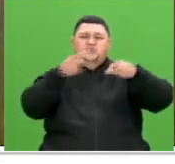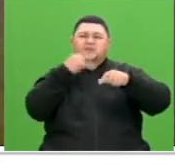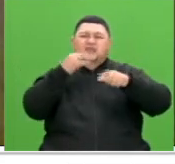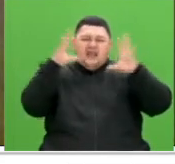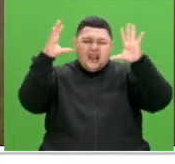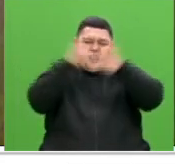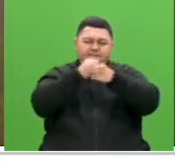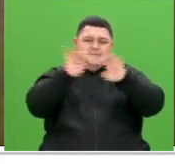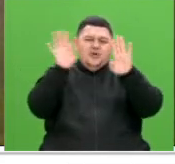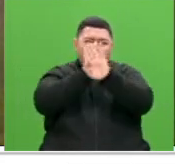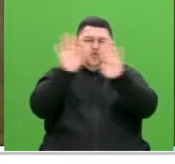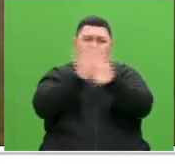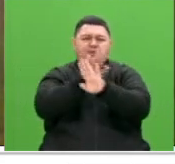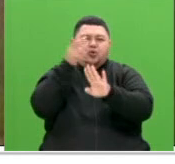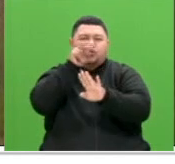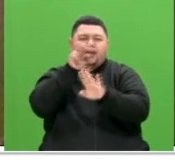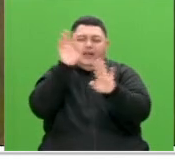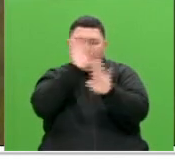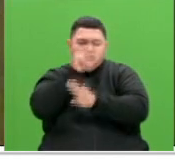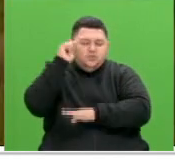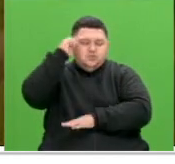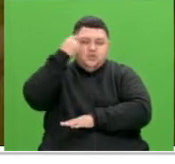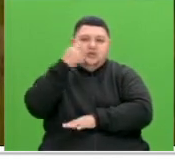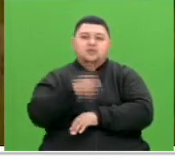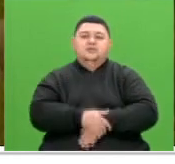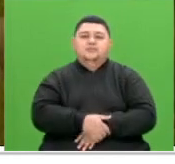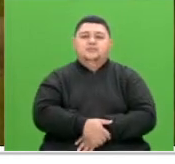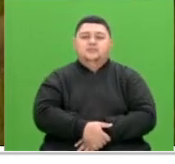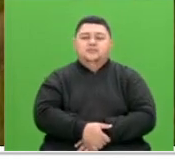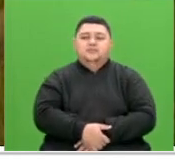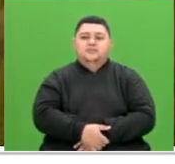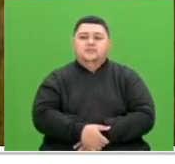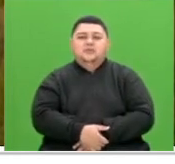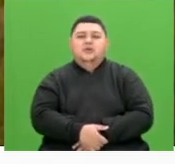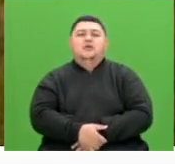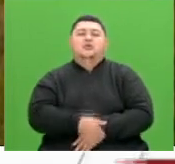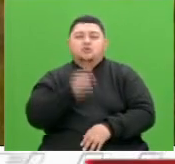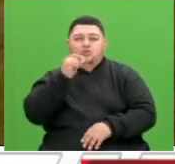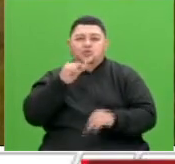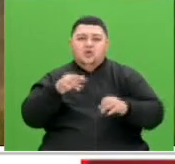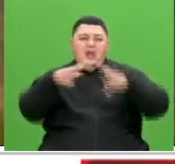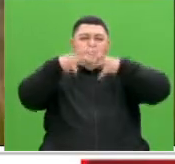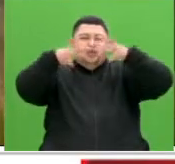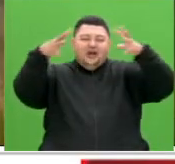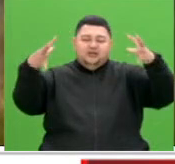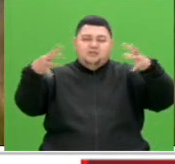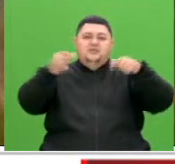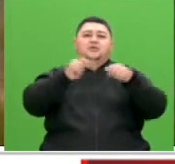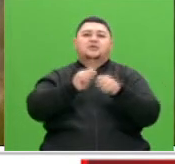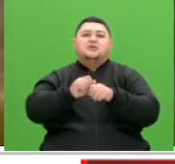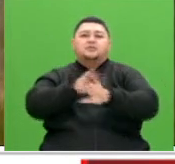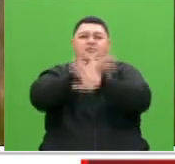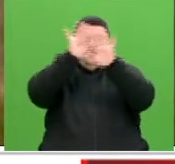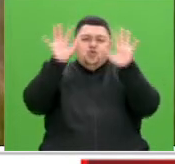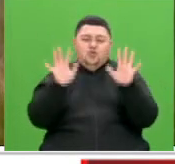di kota Palembang saja. Beberapa hari ini hingga sudah nyaris satu bulan ini kabut asap menyelimuti kota